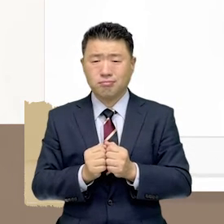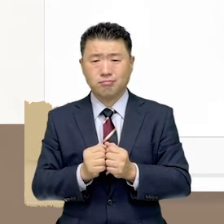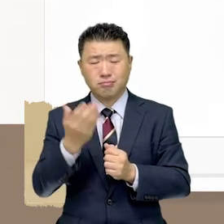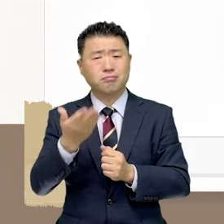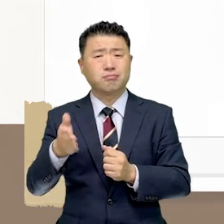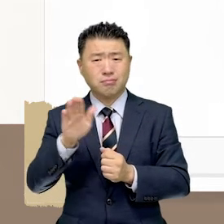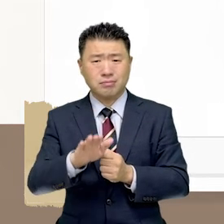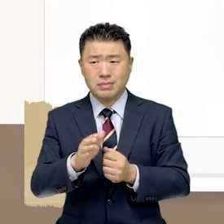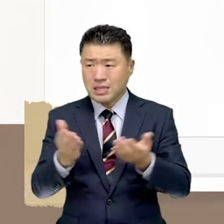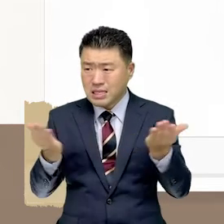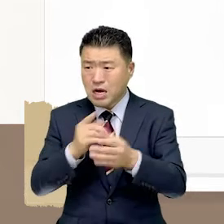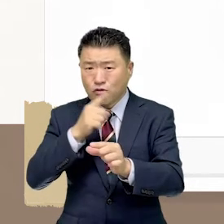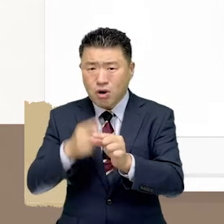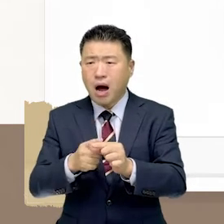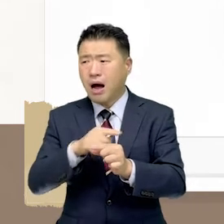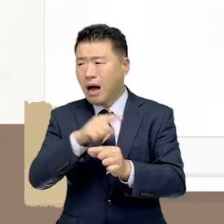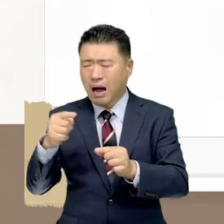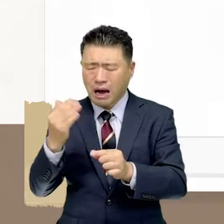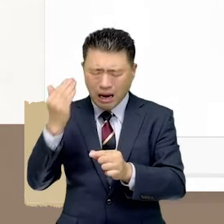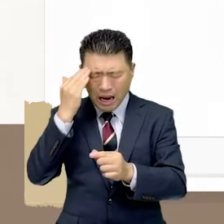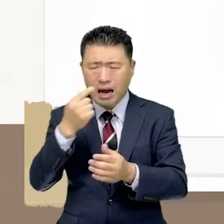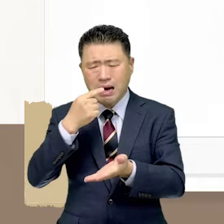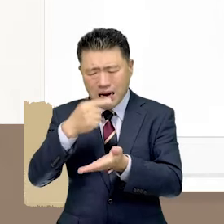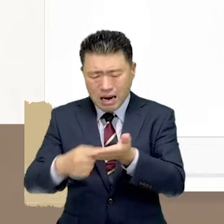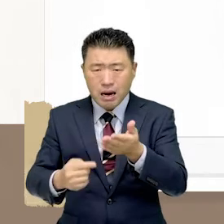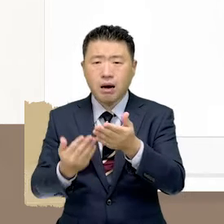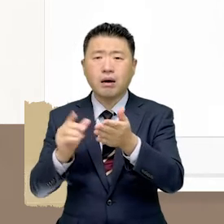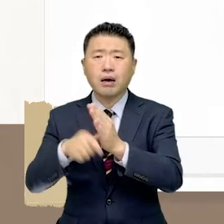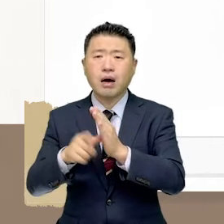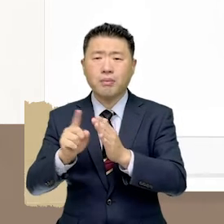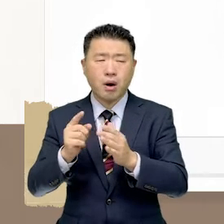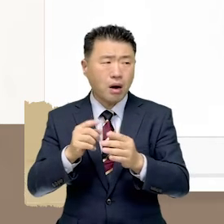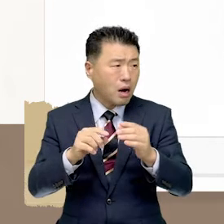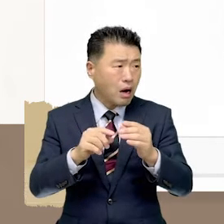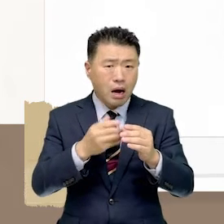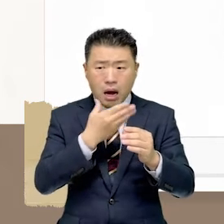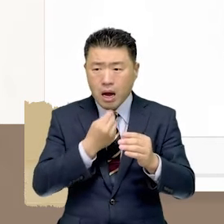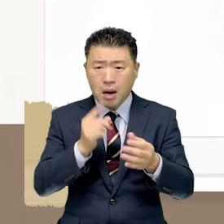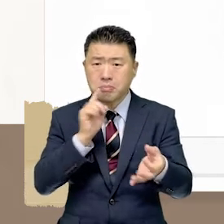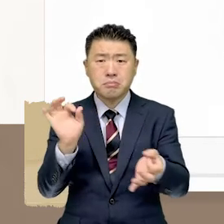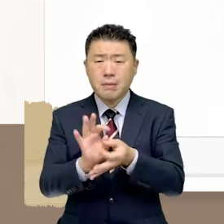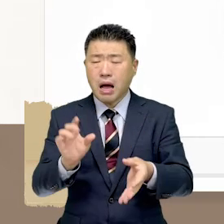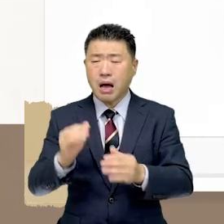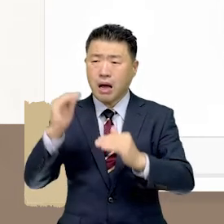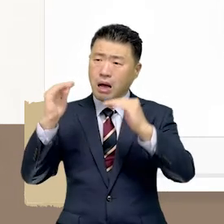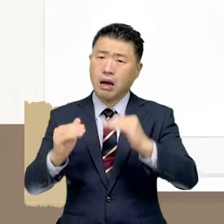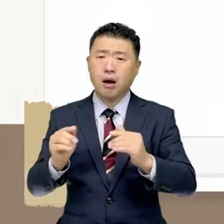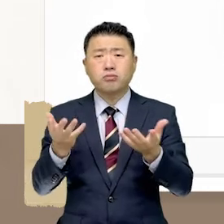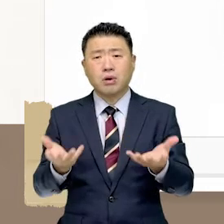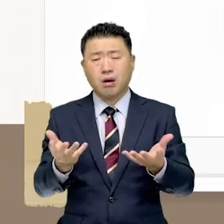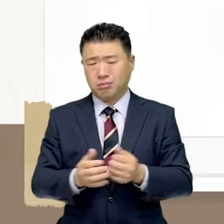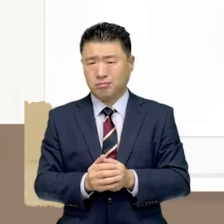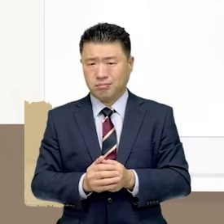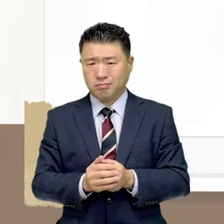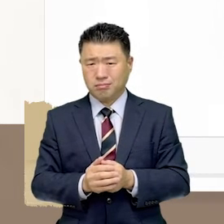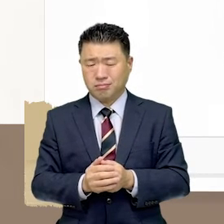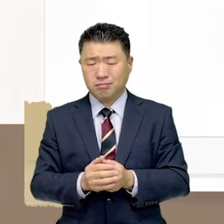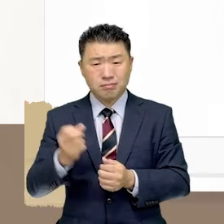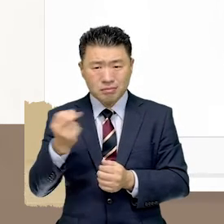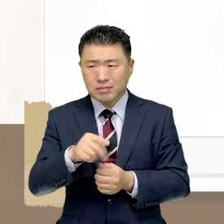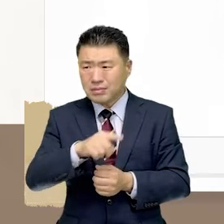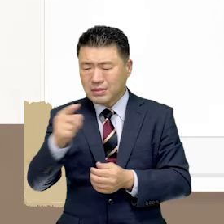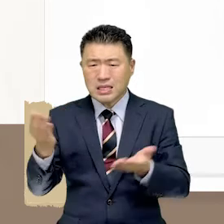하지만 산업재해는 이러한 기업과 개인의 목적에 맞지 않는 결과를 가져옵니다. 또한 산업재해는